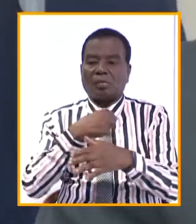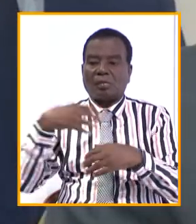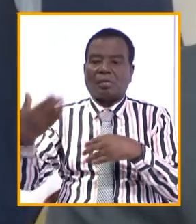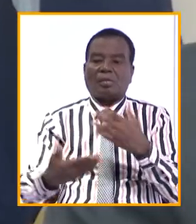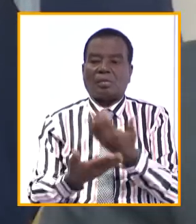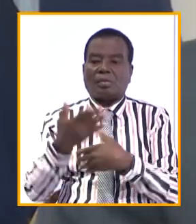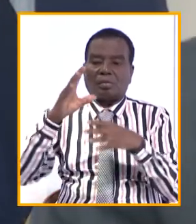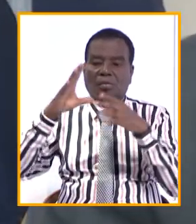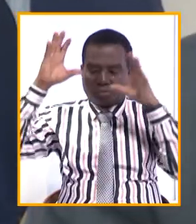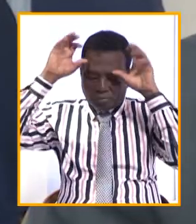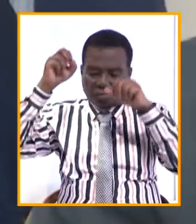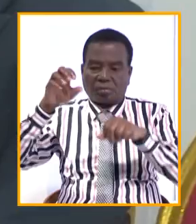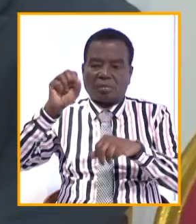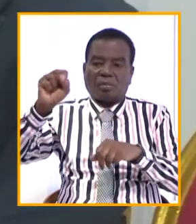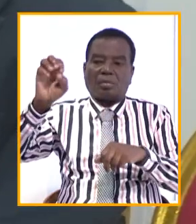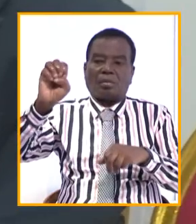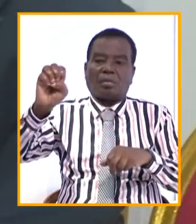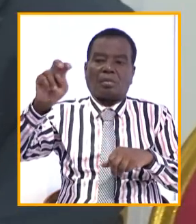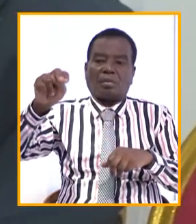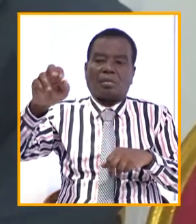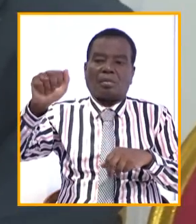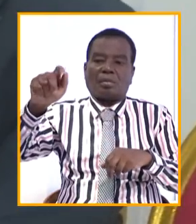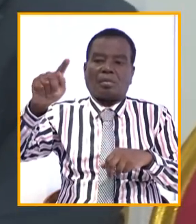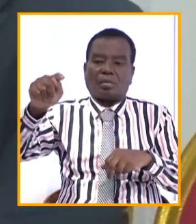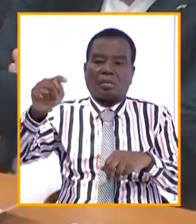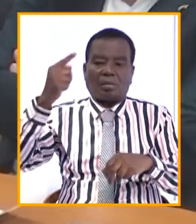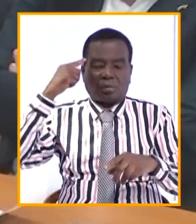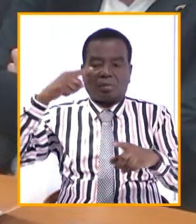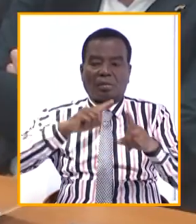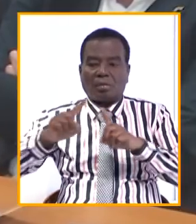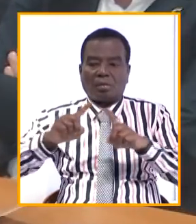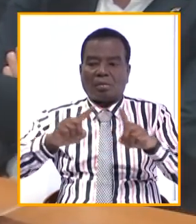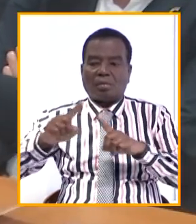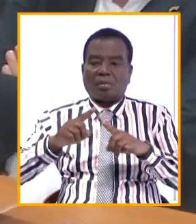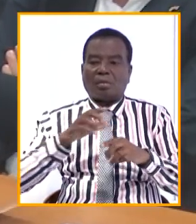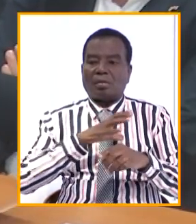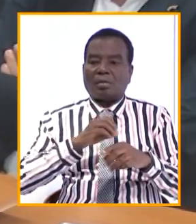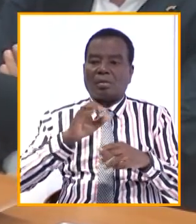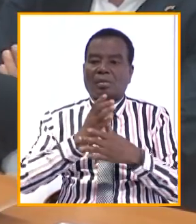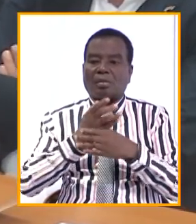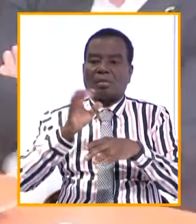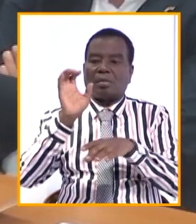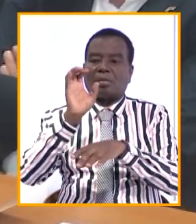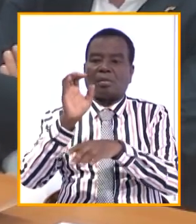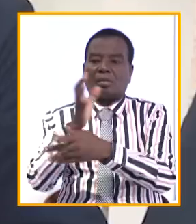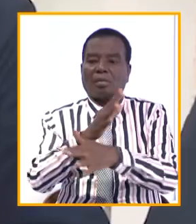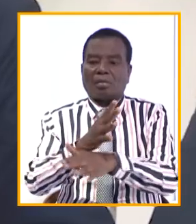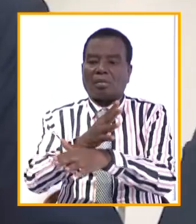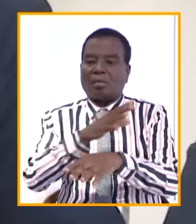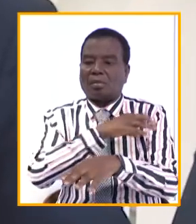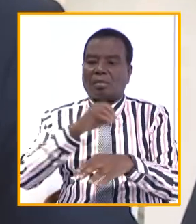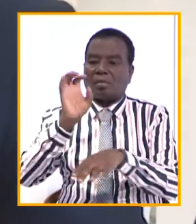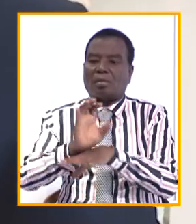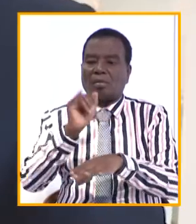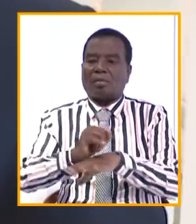Kouadio-Jeannot, en vue d'échanger sur l'avenir de la coopération parlementaire entre l'Allemagne et la Côte d'Ivoire. Leurs échanges ont également porté sur